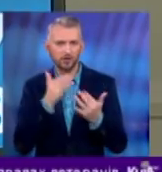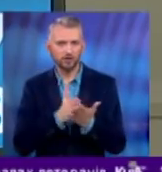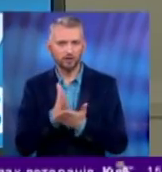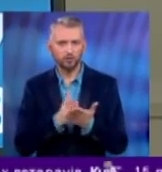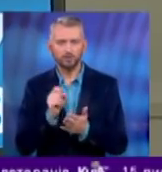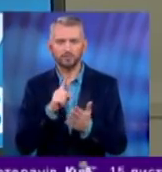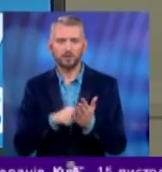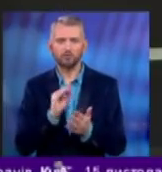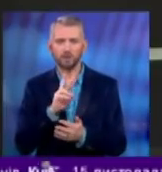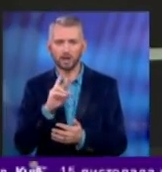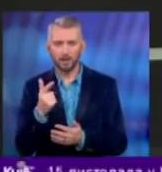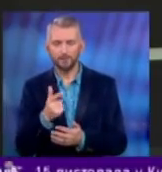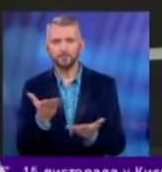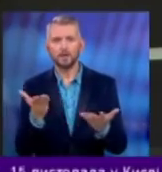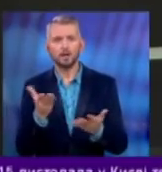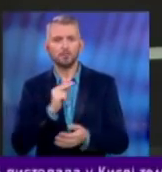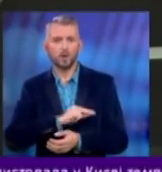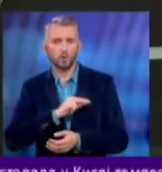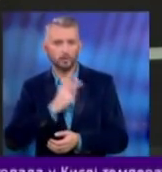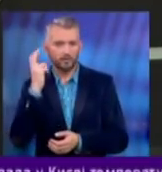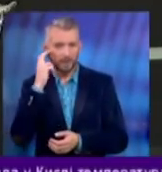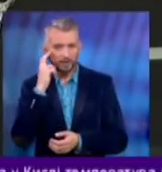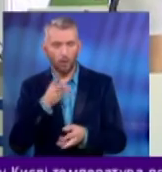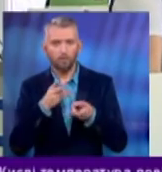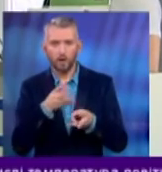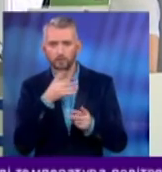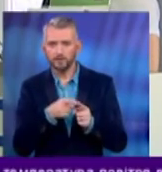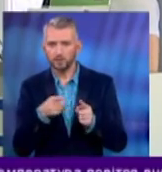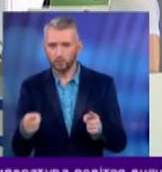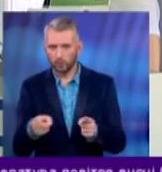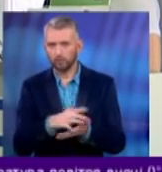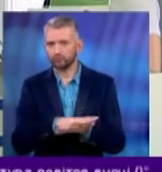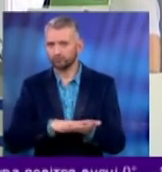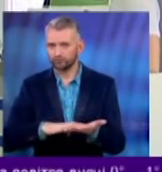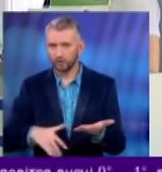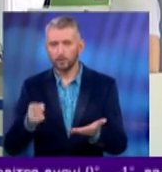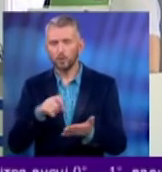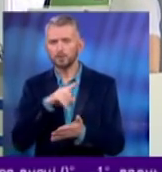служби з питань ЖКГ, які функціонують у столиці. Опалювальний сезон у розпалі,